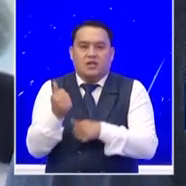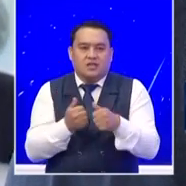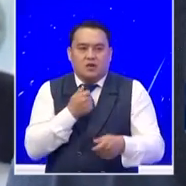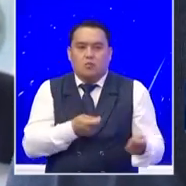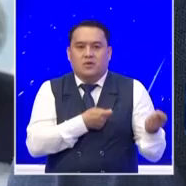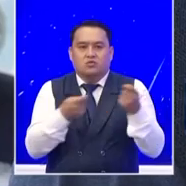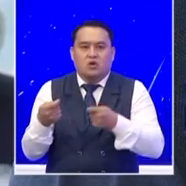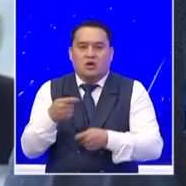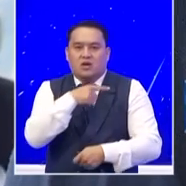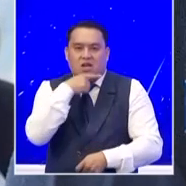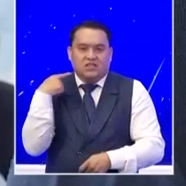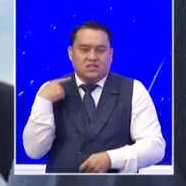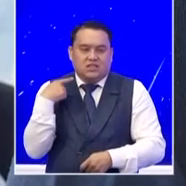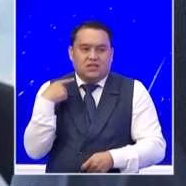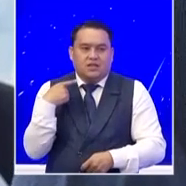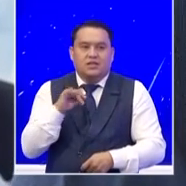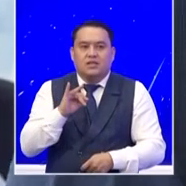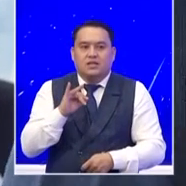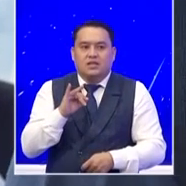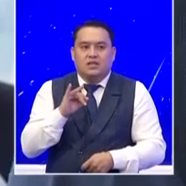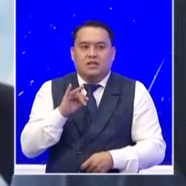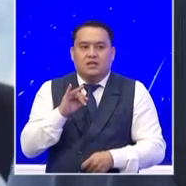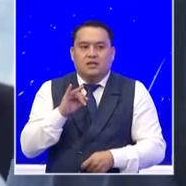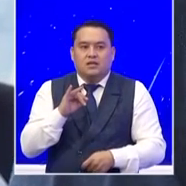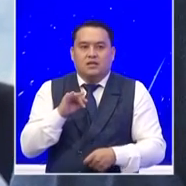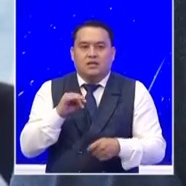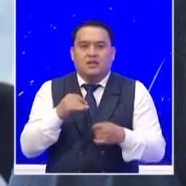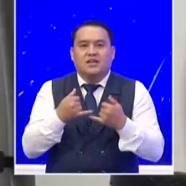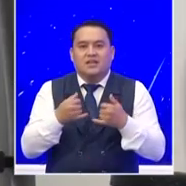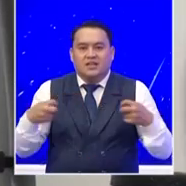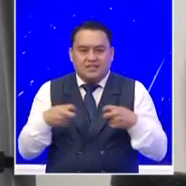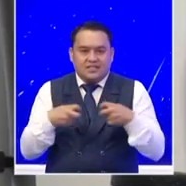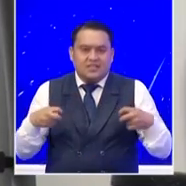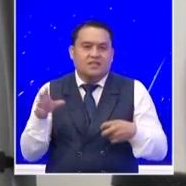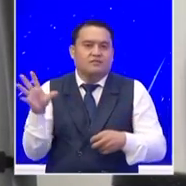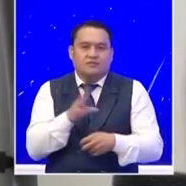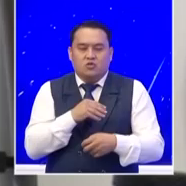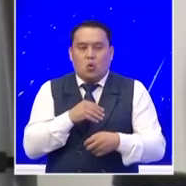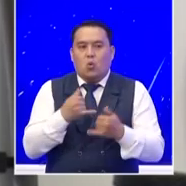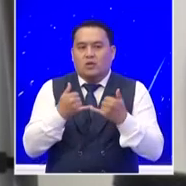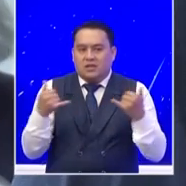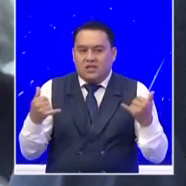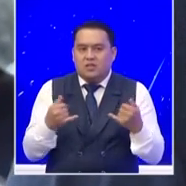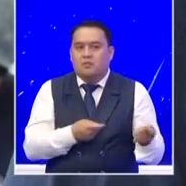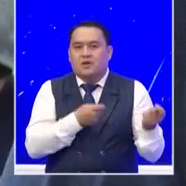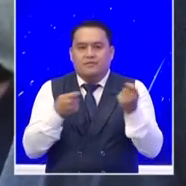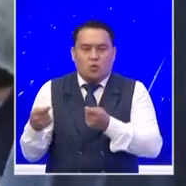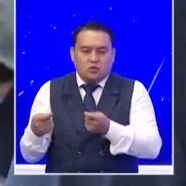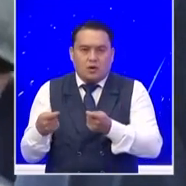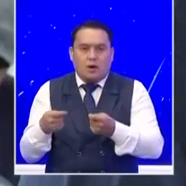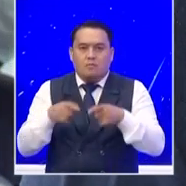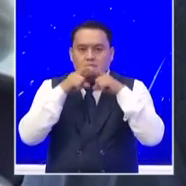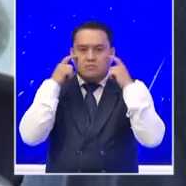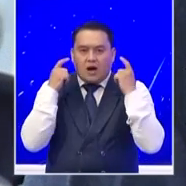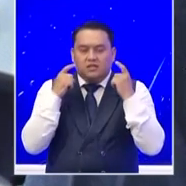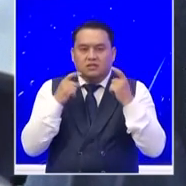с России, спанбонд, материал, нити, резинки, все с России поставляют нам. Сырья хватает. Кроме масок, на следующий